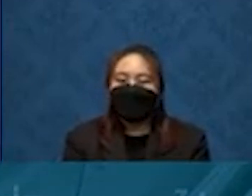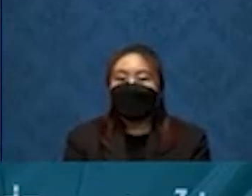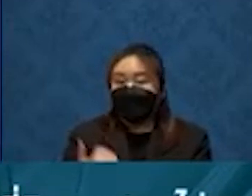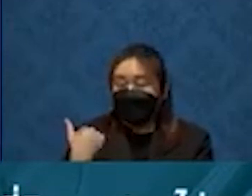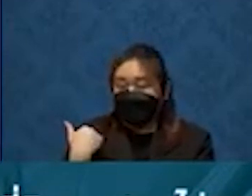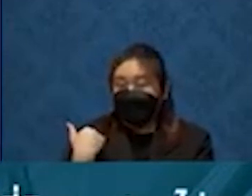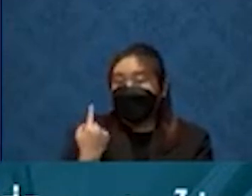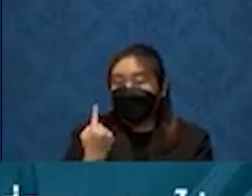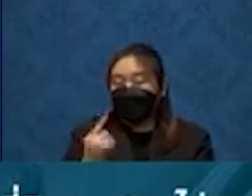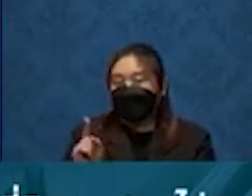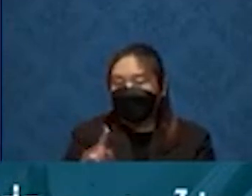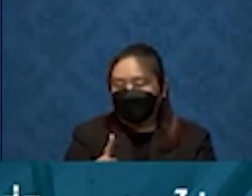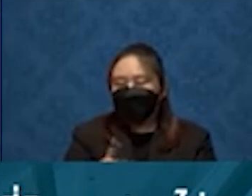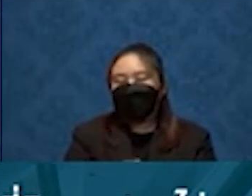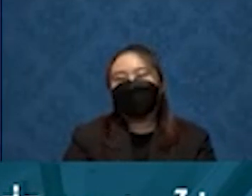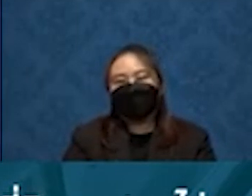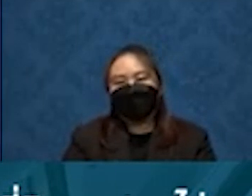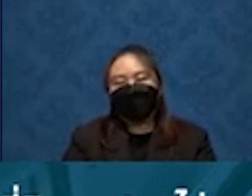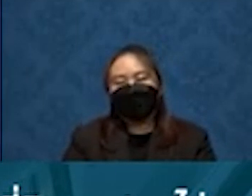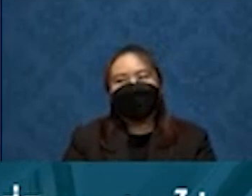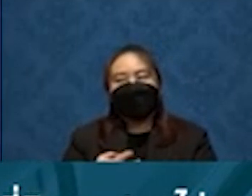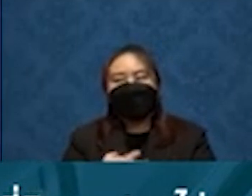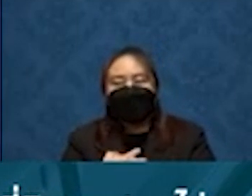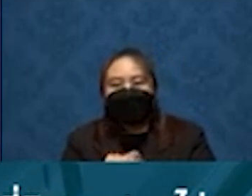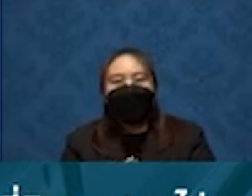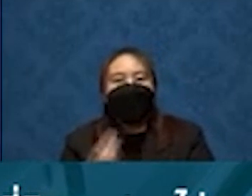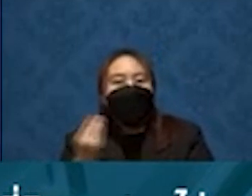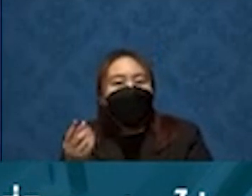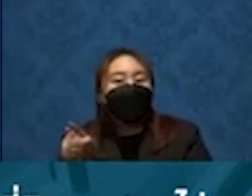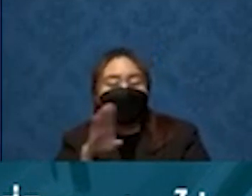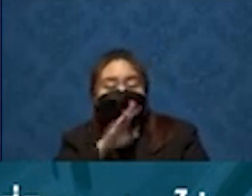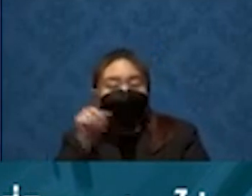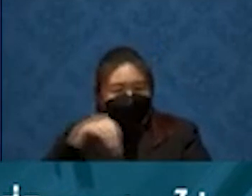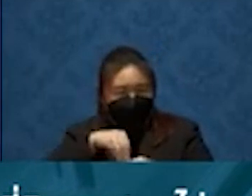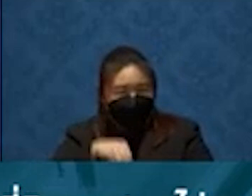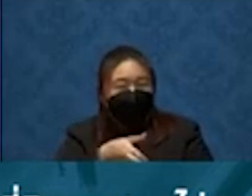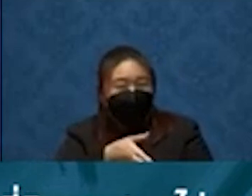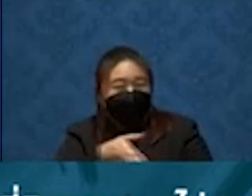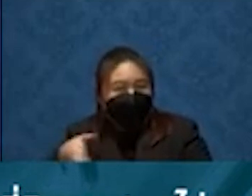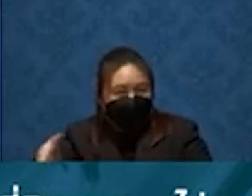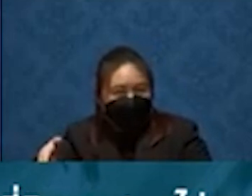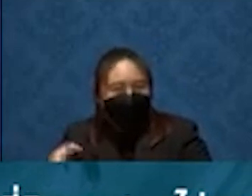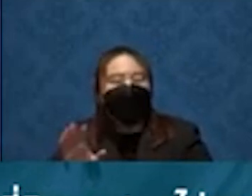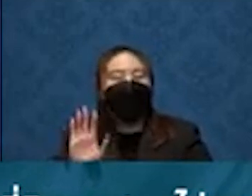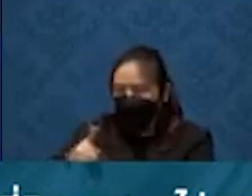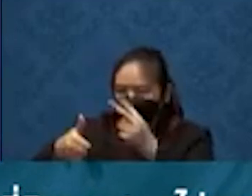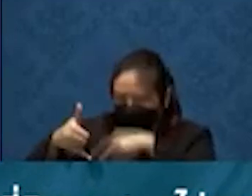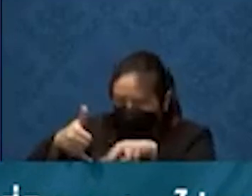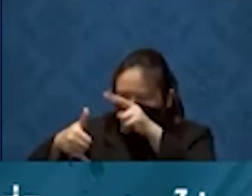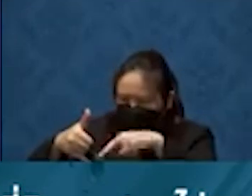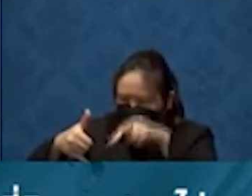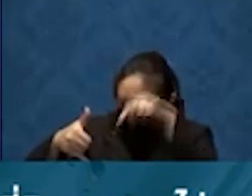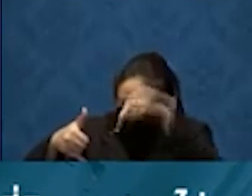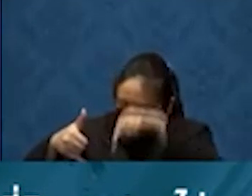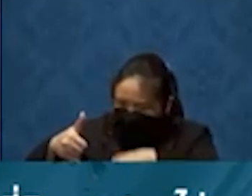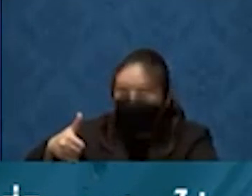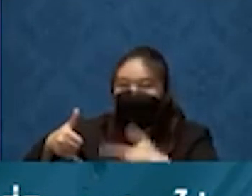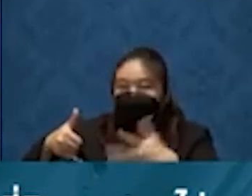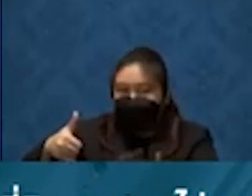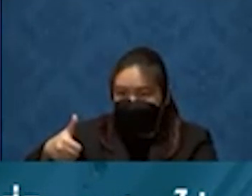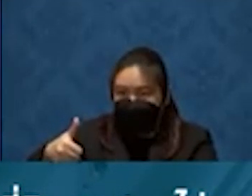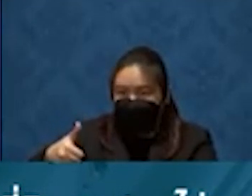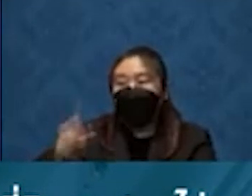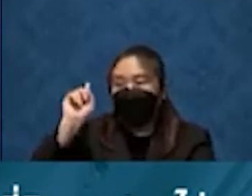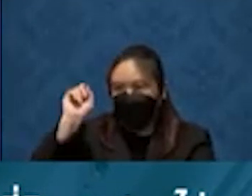การที่จะให้เขามีที่อยู่อาศัยได้เพราะเขาต้องมาอยู่อาศัยระยะยาวก็เป็นที่มาของวันนี้ต้องมีการลงทุนตามที่ท